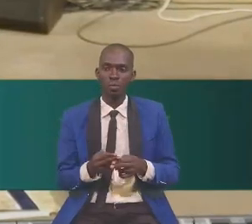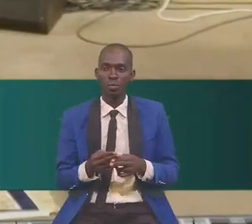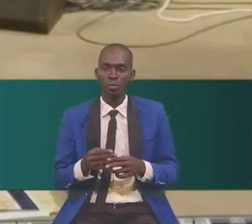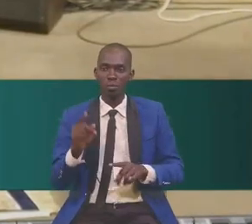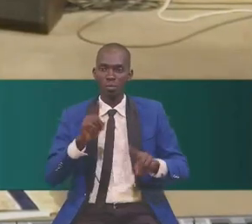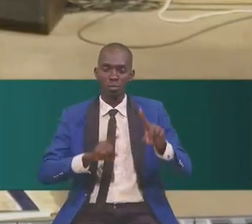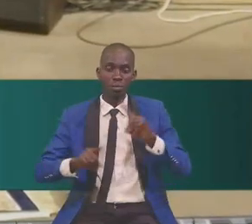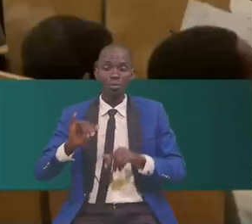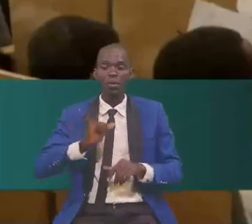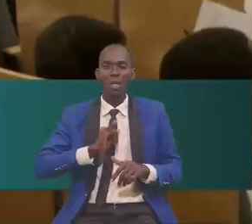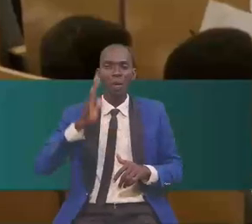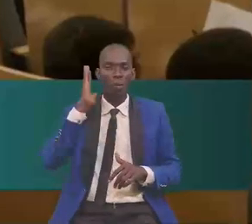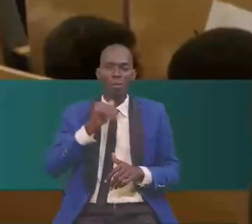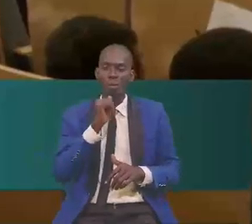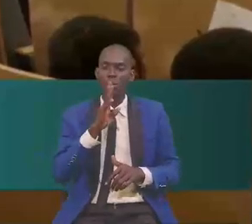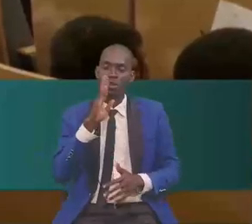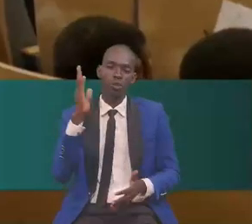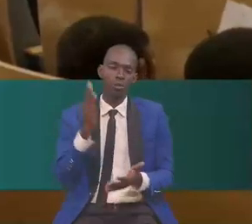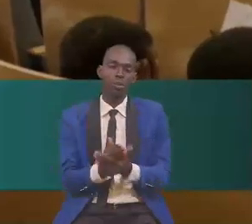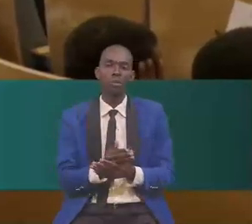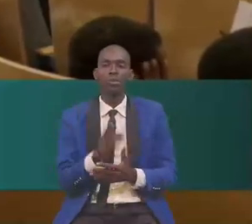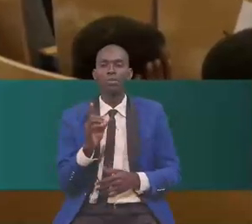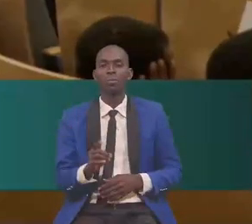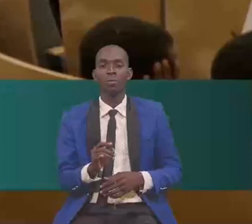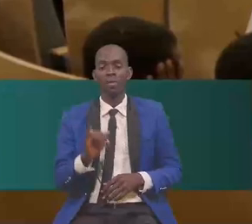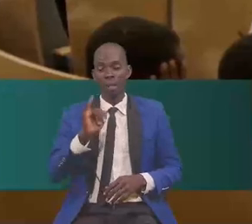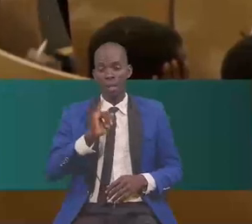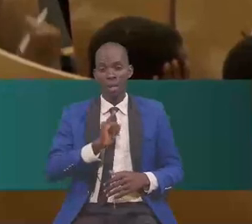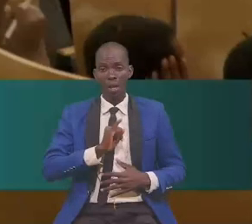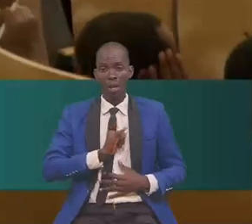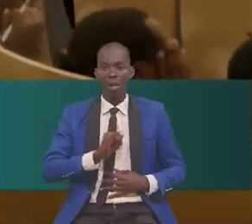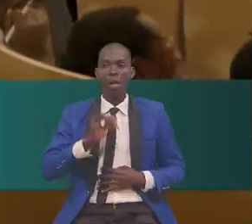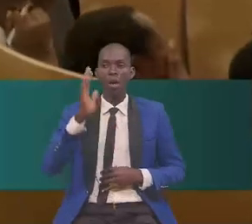Rien ne pourra m'arrêter. Rien ne pourra m'arrêter.